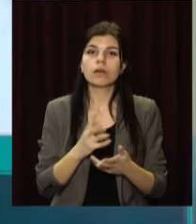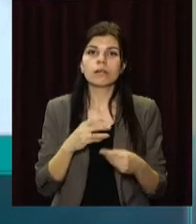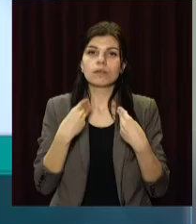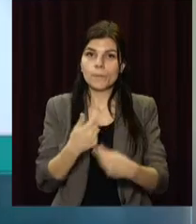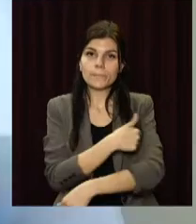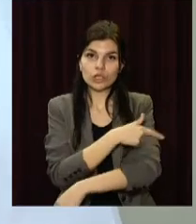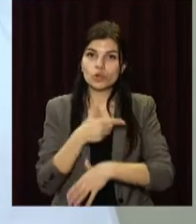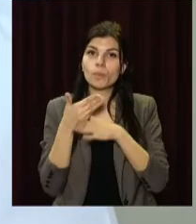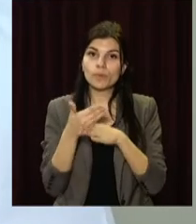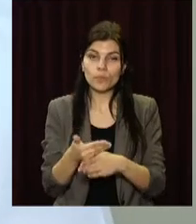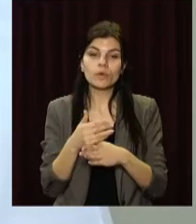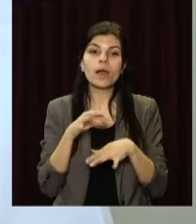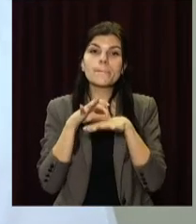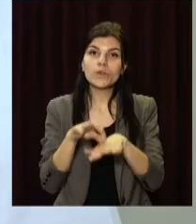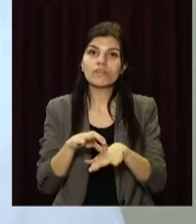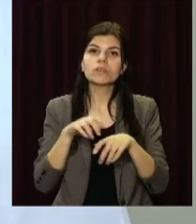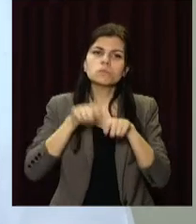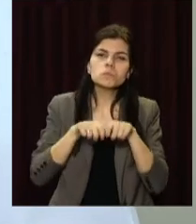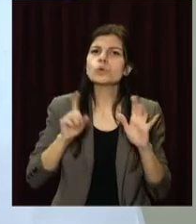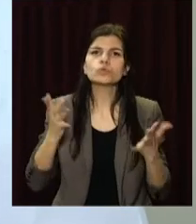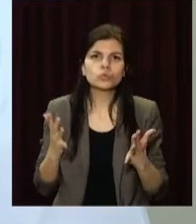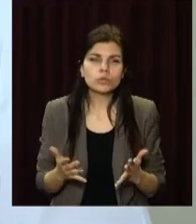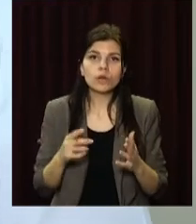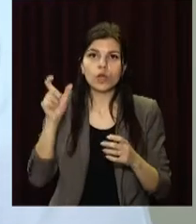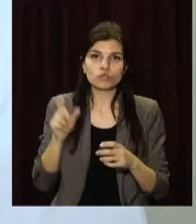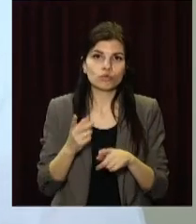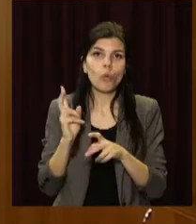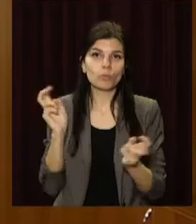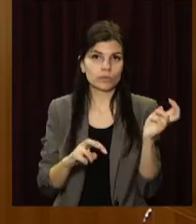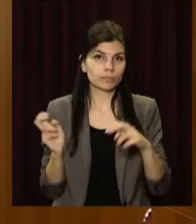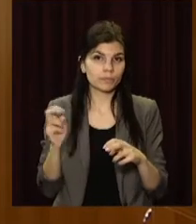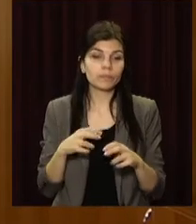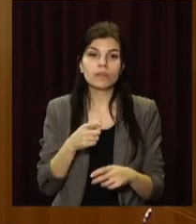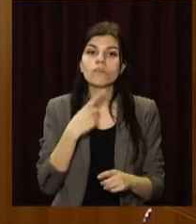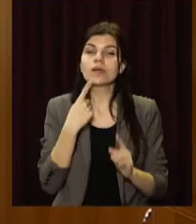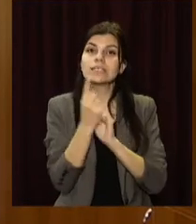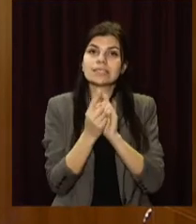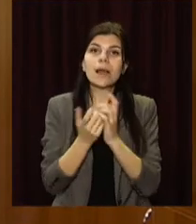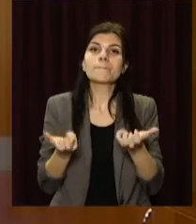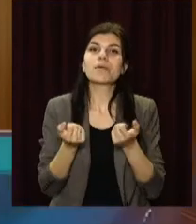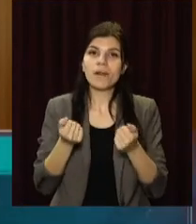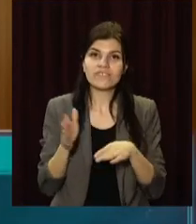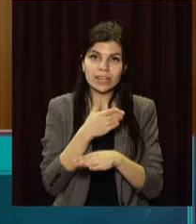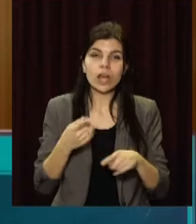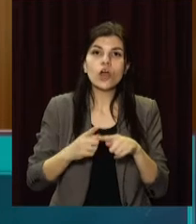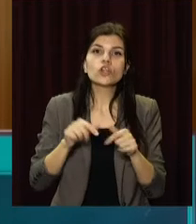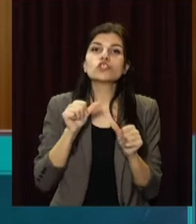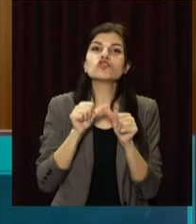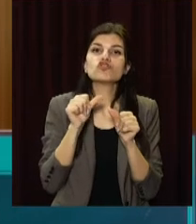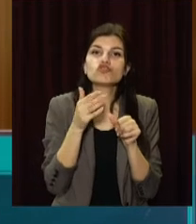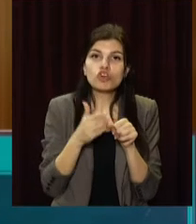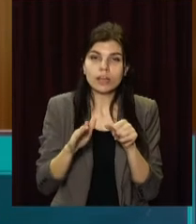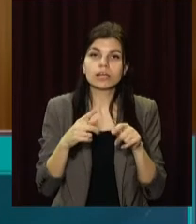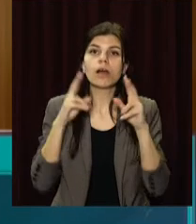оказати медичну допомогу, провести діагностику поступаючим хворим. Реконструкція приймальних відділень – це частина програми